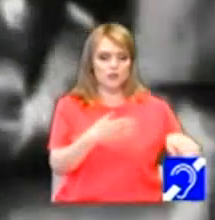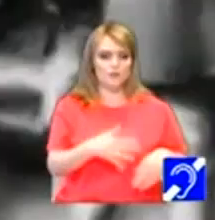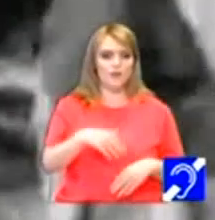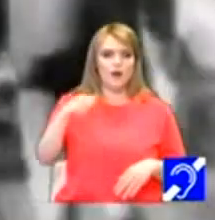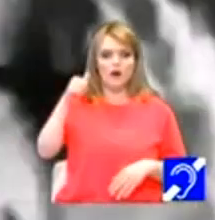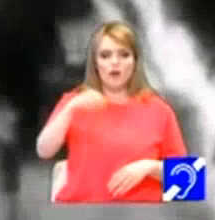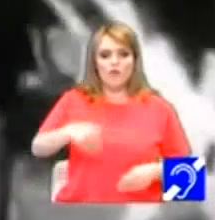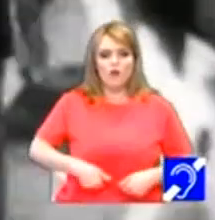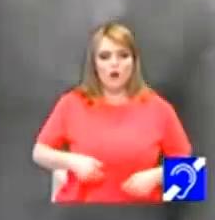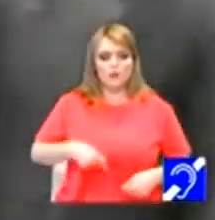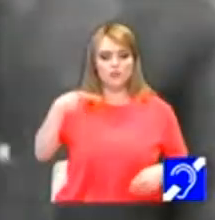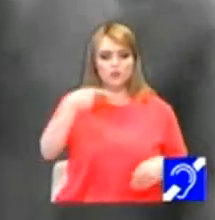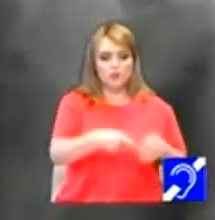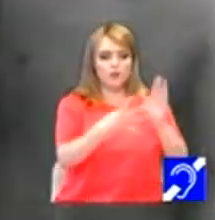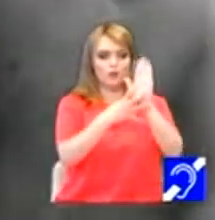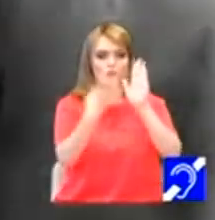Foamea din anii